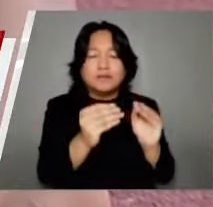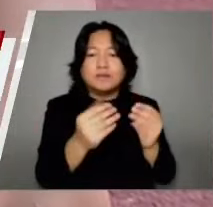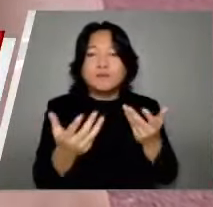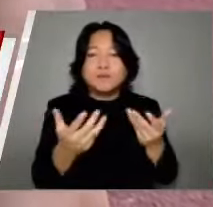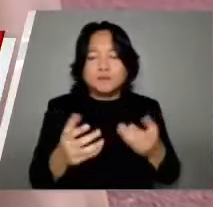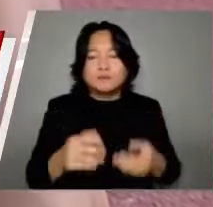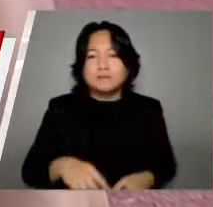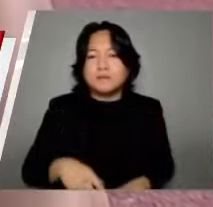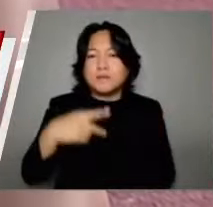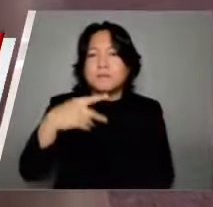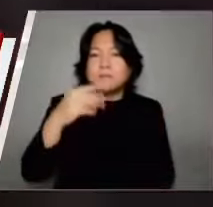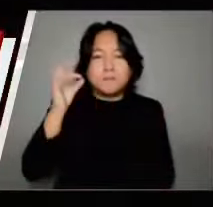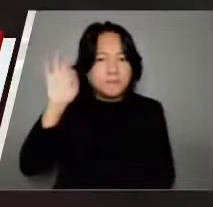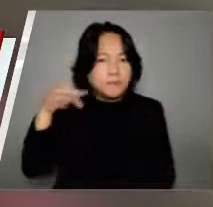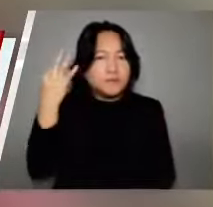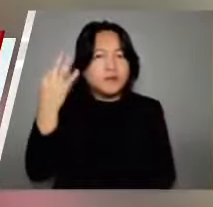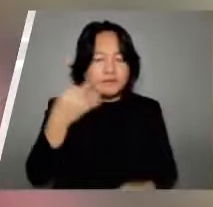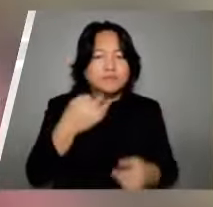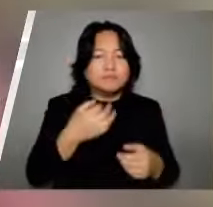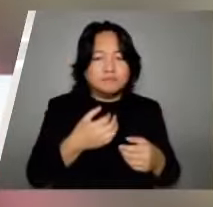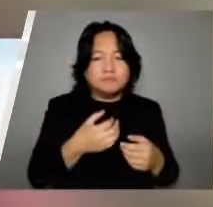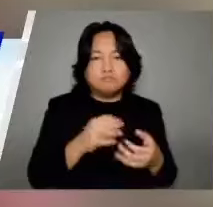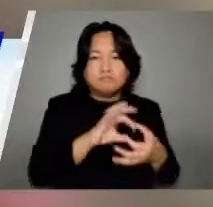ticket para Paris ko.